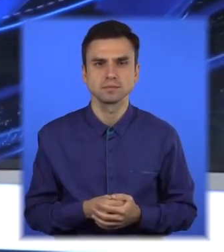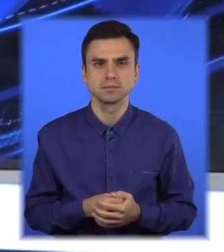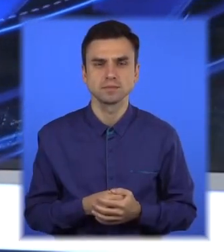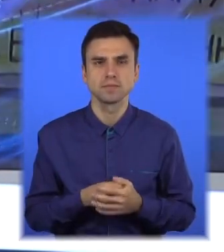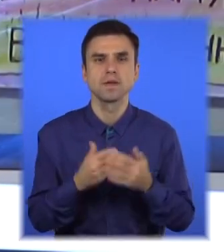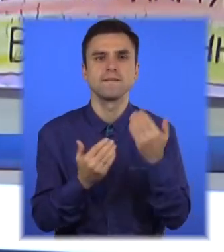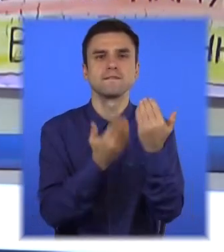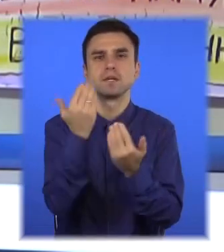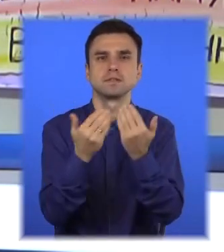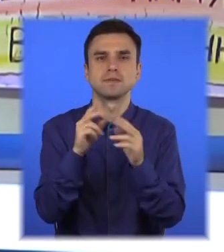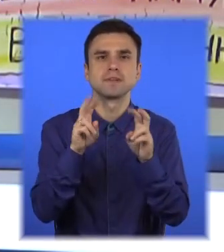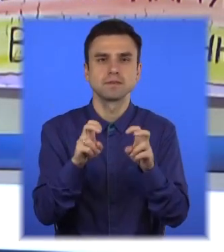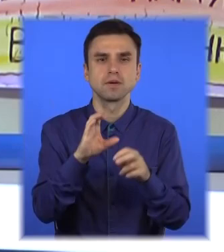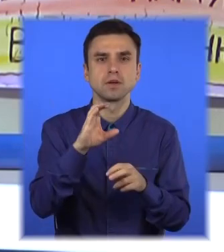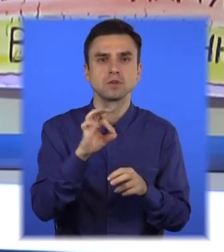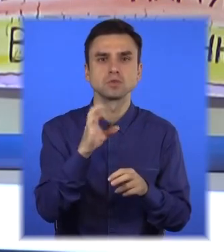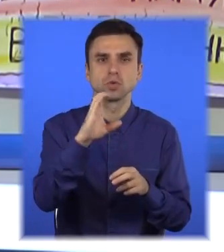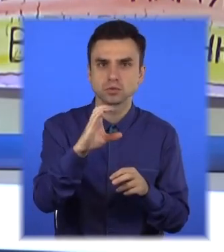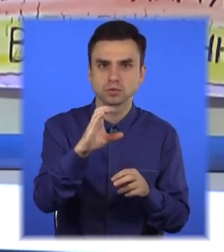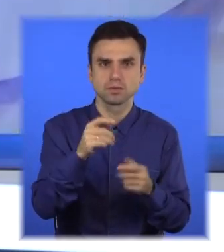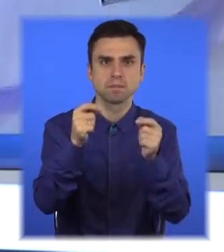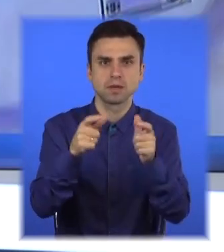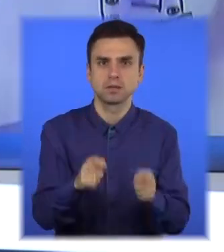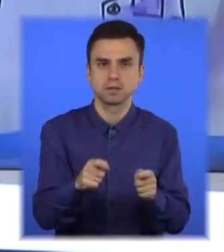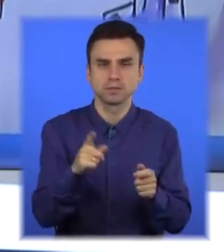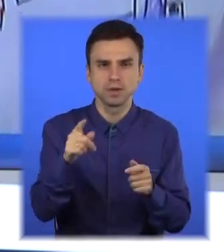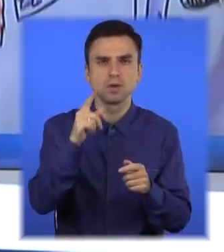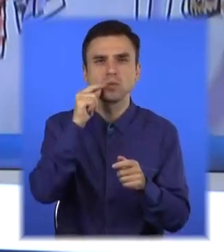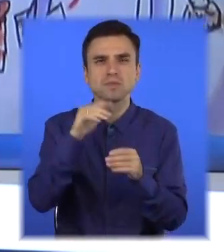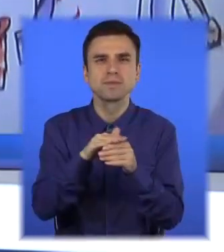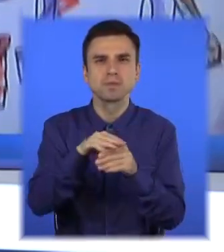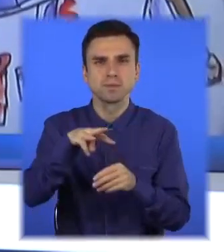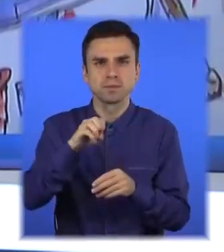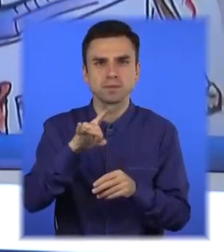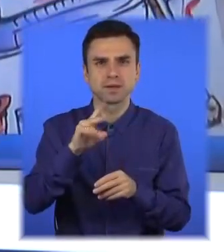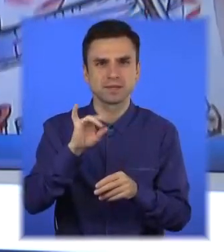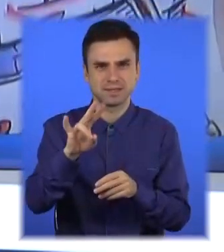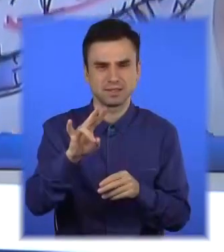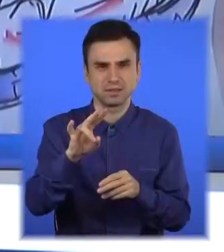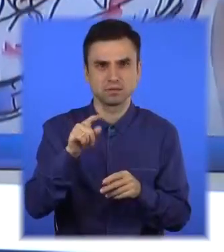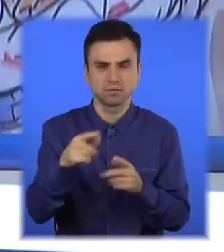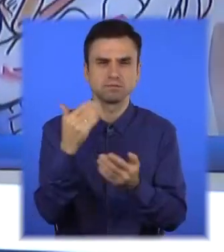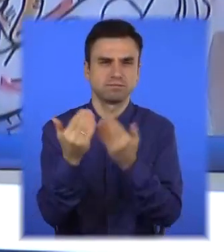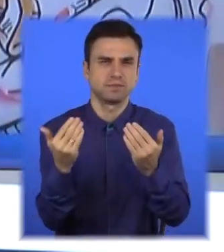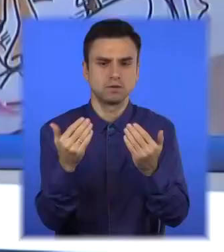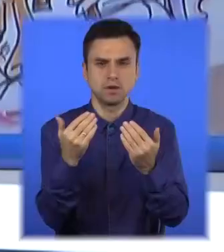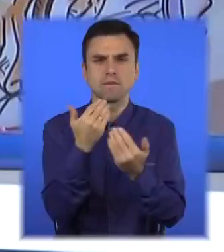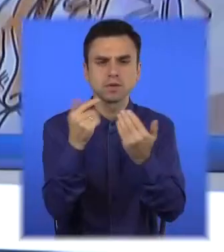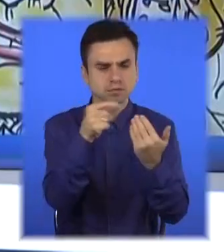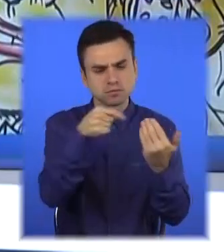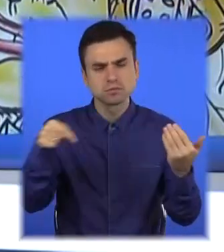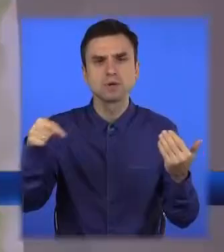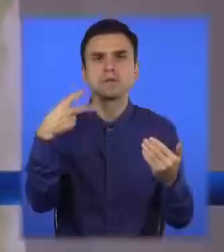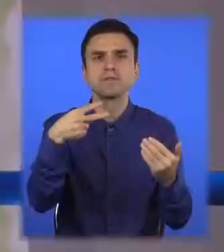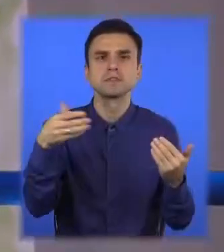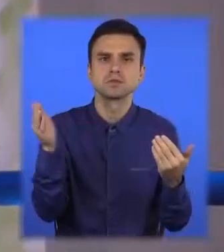Соцпакет. Митець Михайло Маркін представив нову виставку. Експозиція налічує майже 20 робіт. Усі вони на